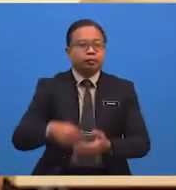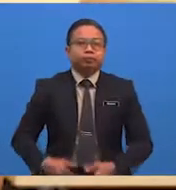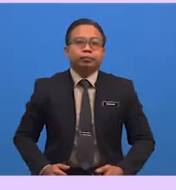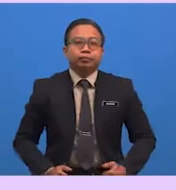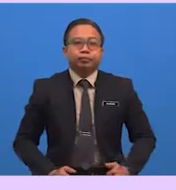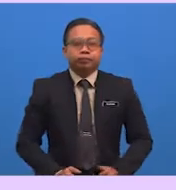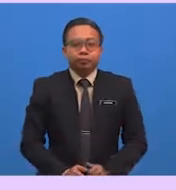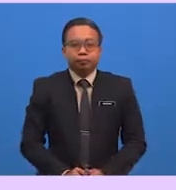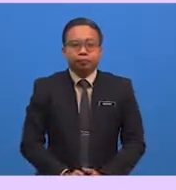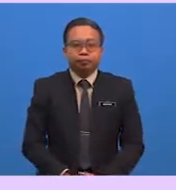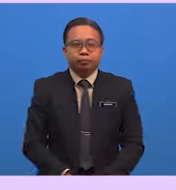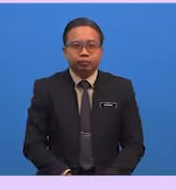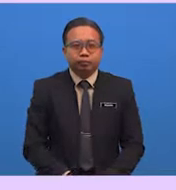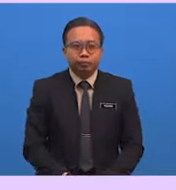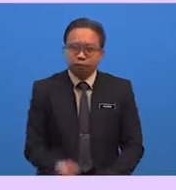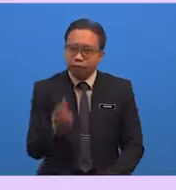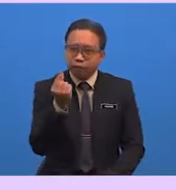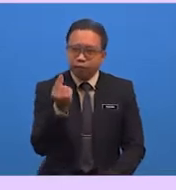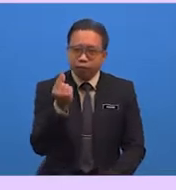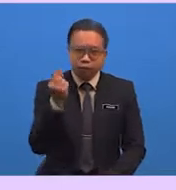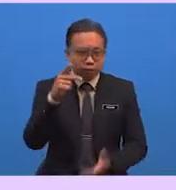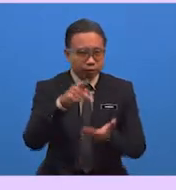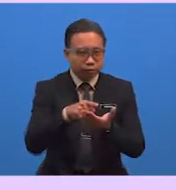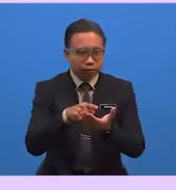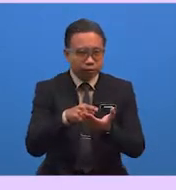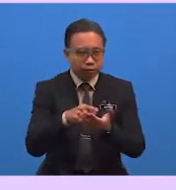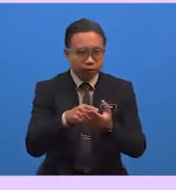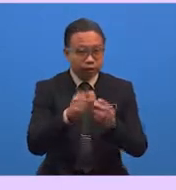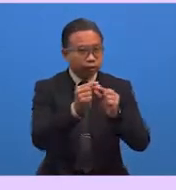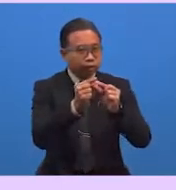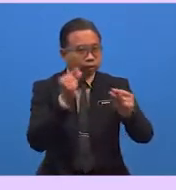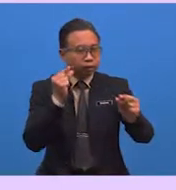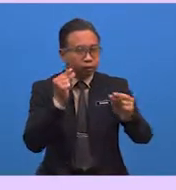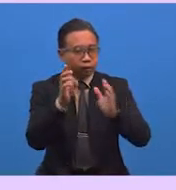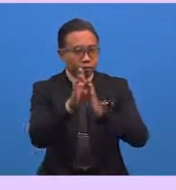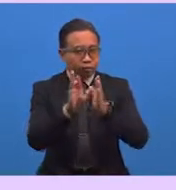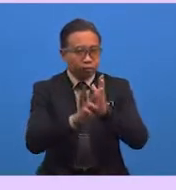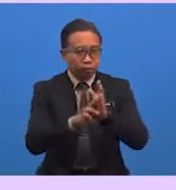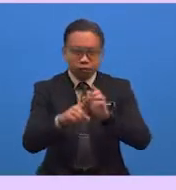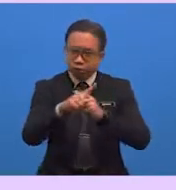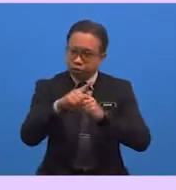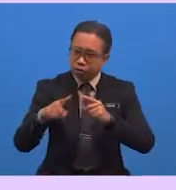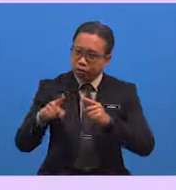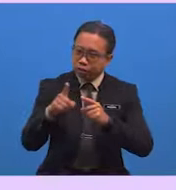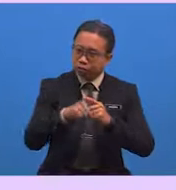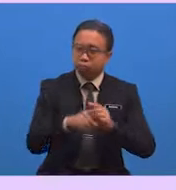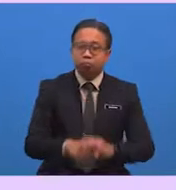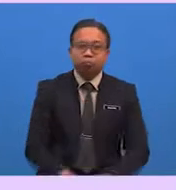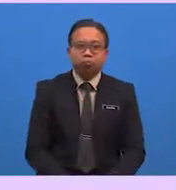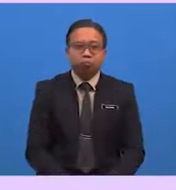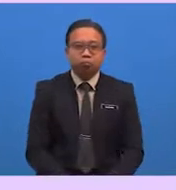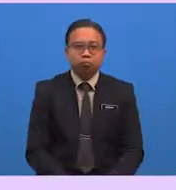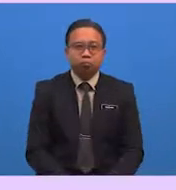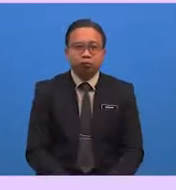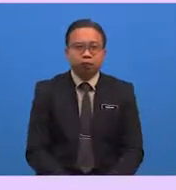ini. Sedikit pengenalan tentang garis bersilang. Mari kita sama-sama